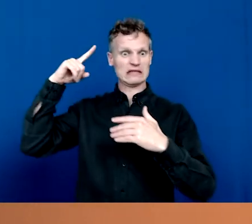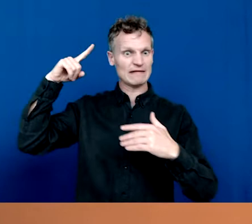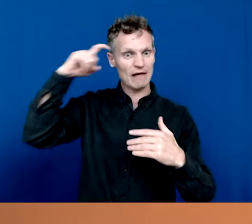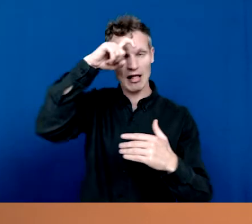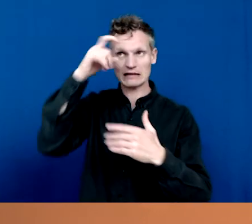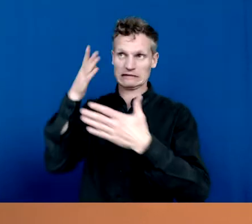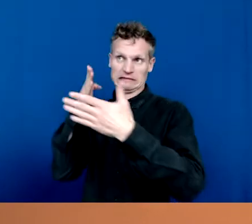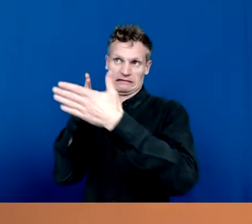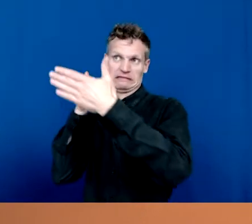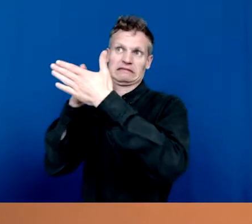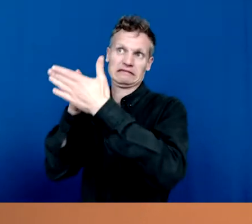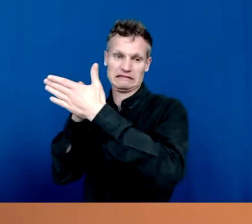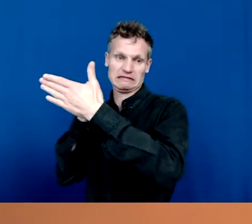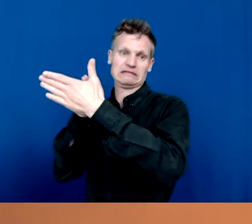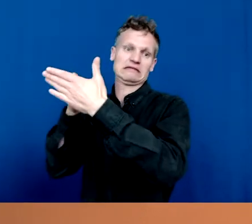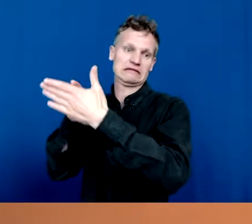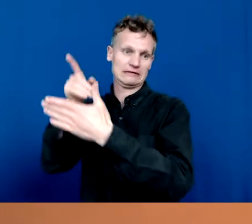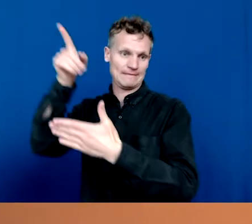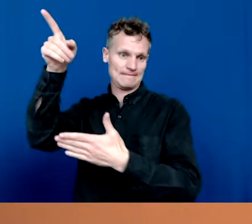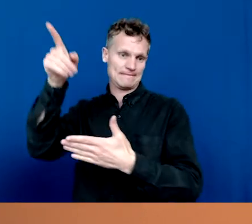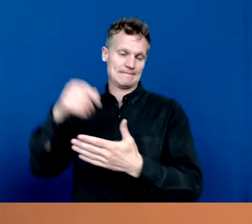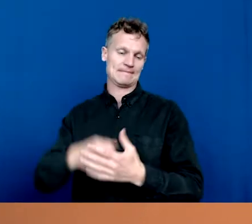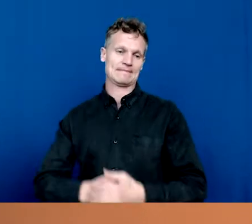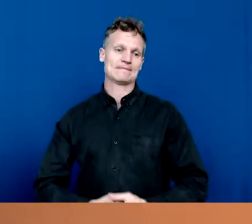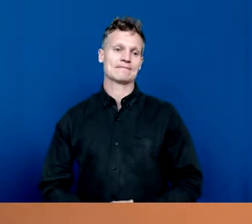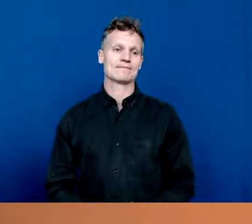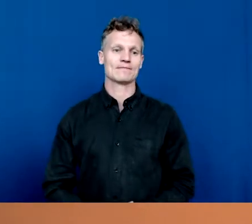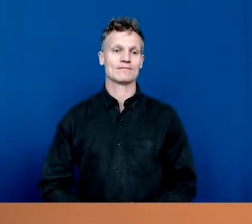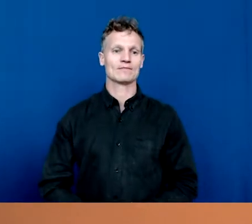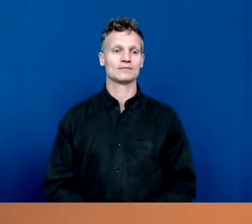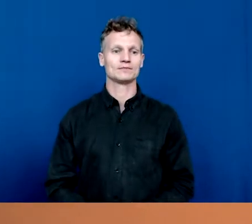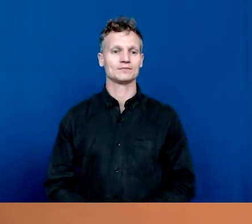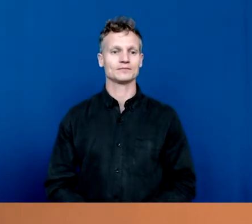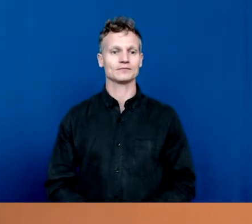aux services de la justice encore plus difficile.